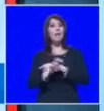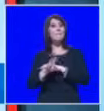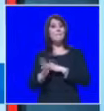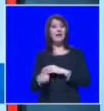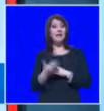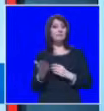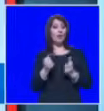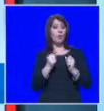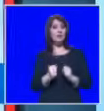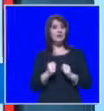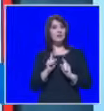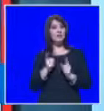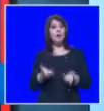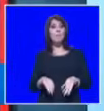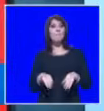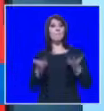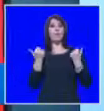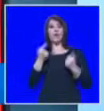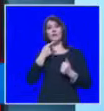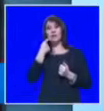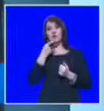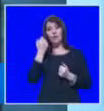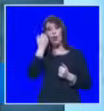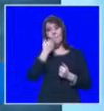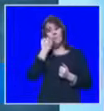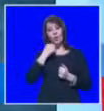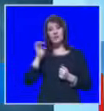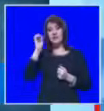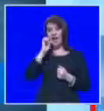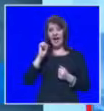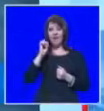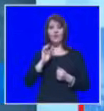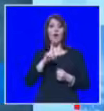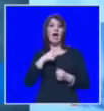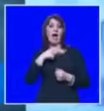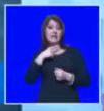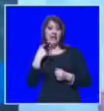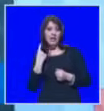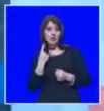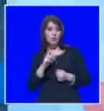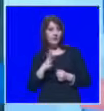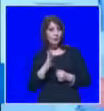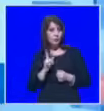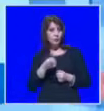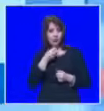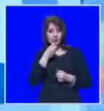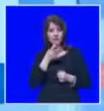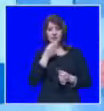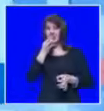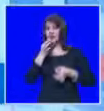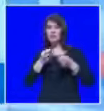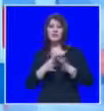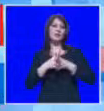ли много по-отдавна да се говори за ползите от еврото, за рисковете евентуални, които могат да се случат, да се обяснят